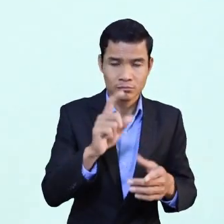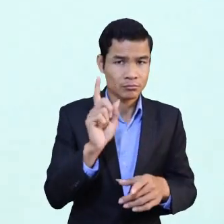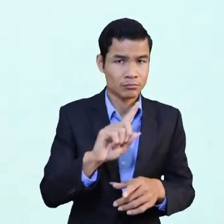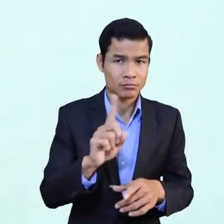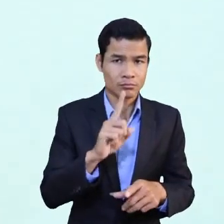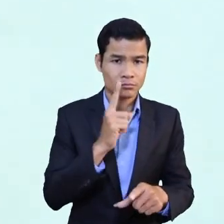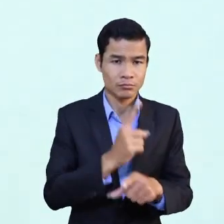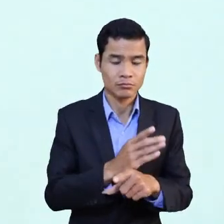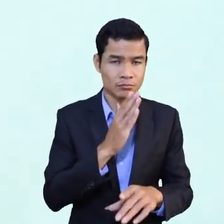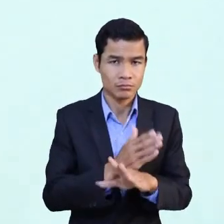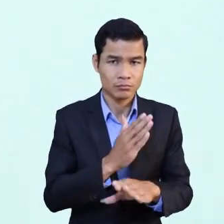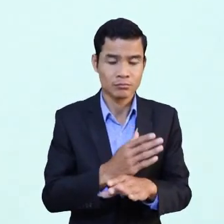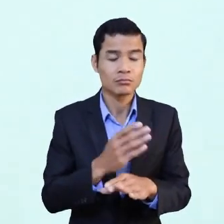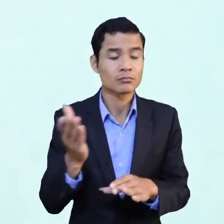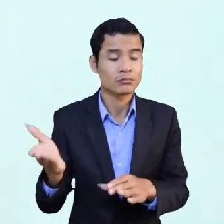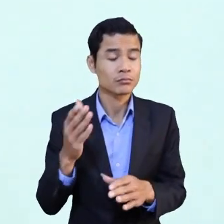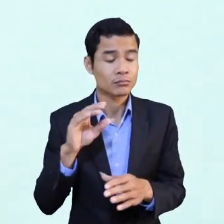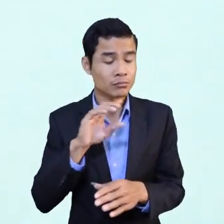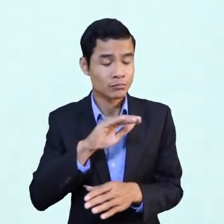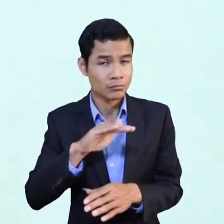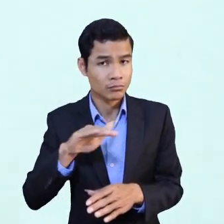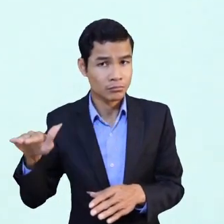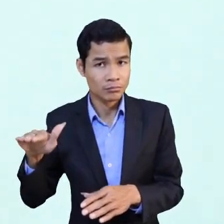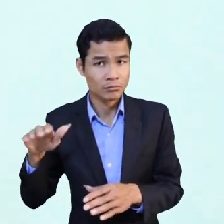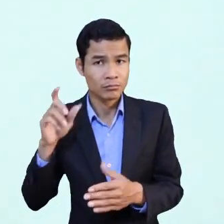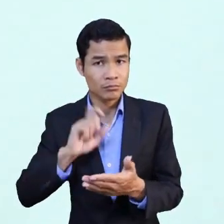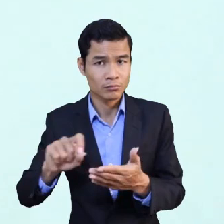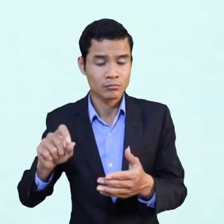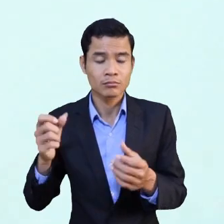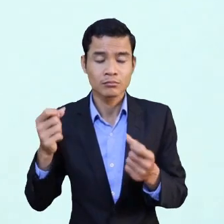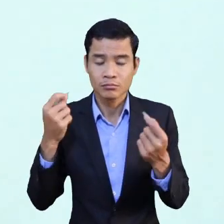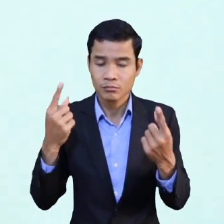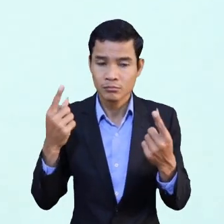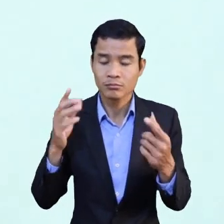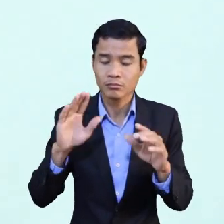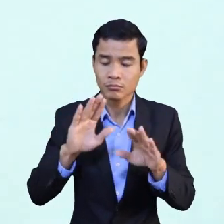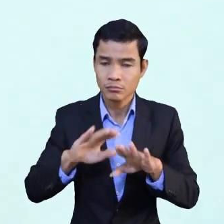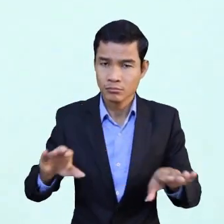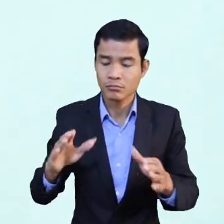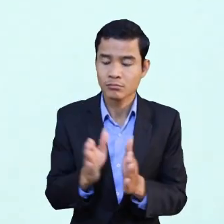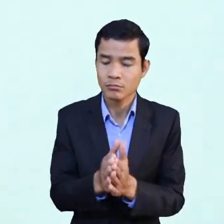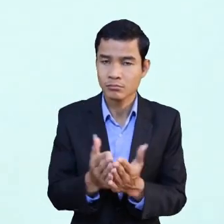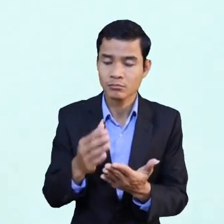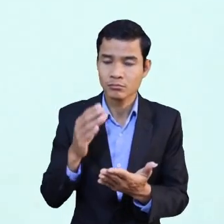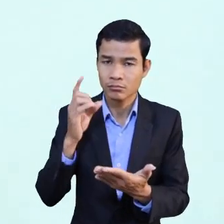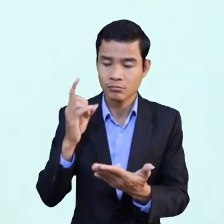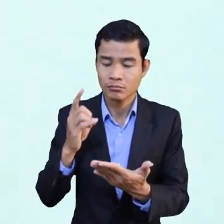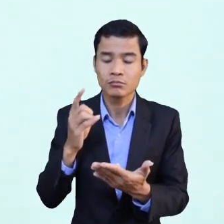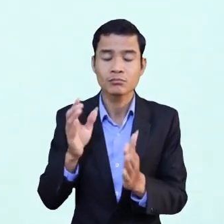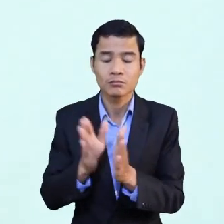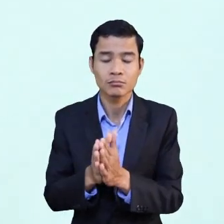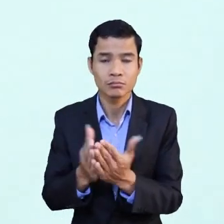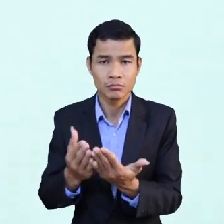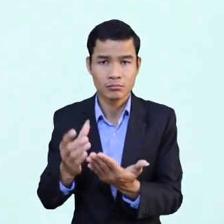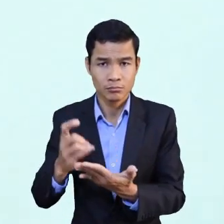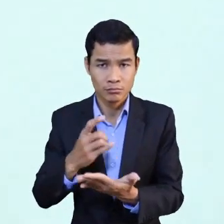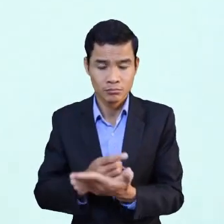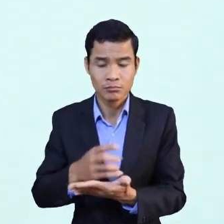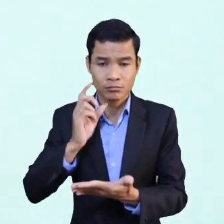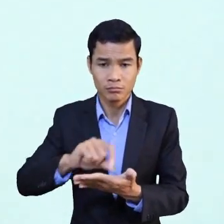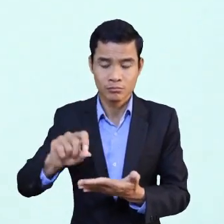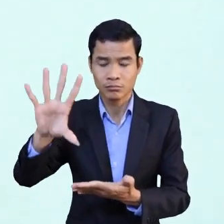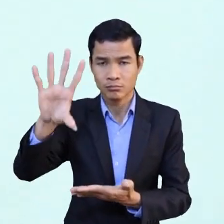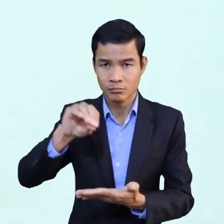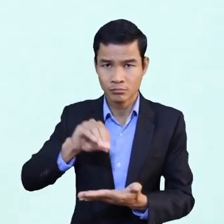ជួដេកចាអញ្ចឹងកូនកូនយកសិភៅមកកូនសរសេរតាមអ្នកគ្រូចាកូន